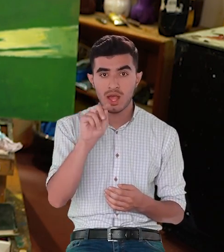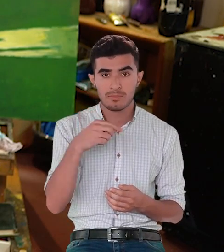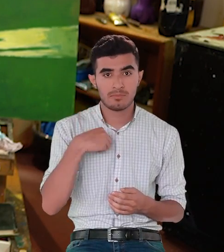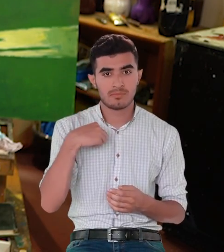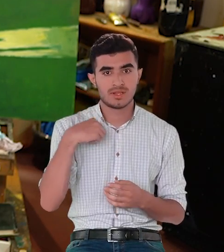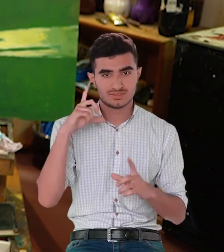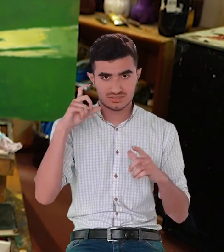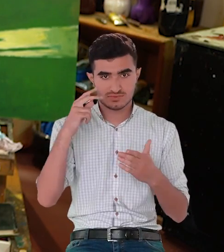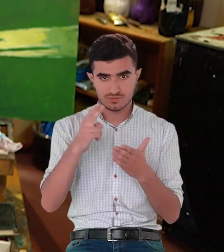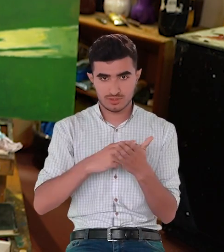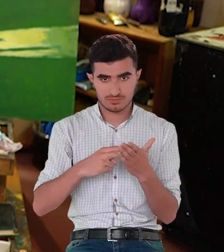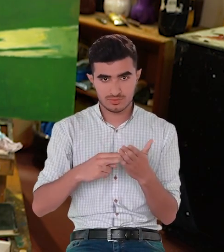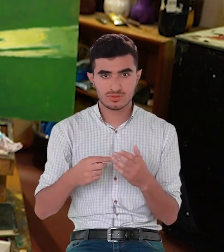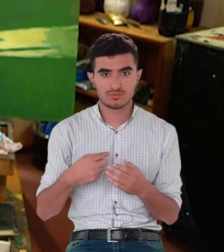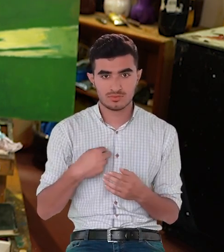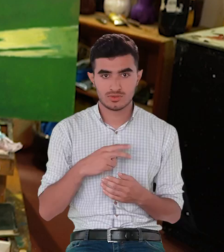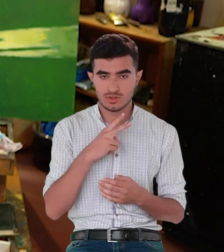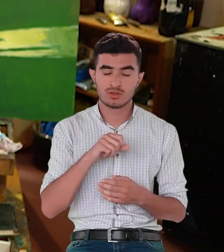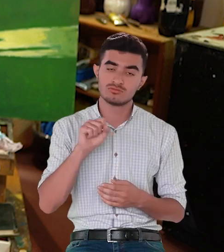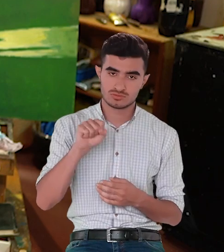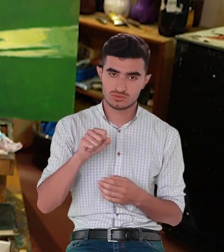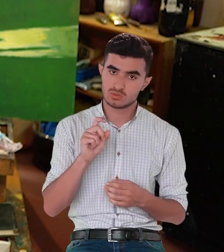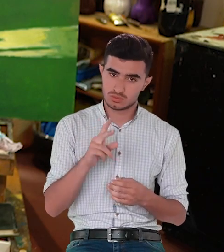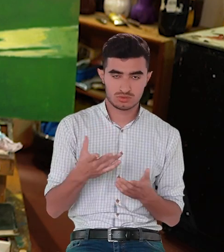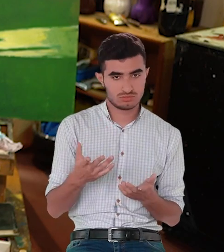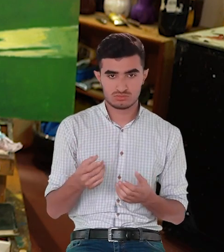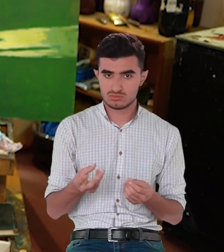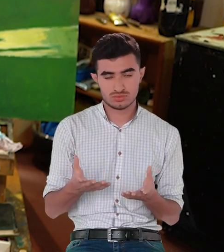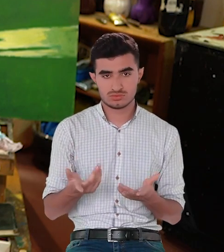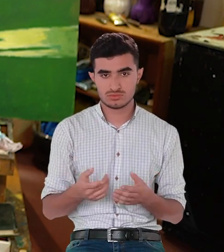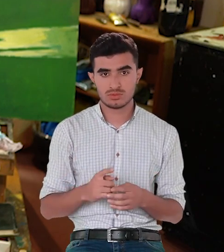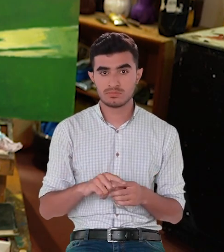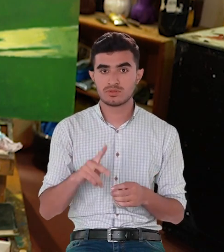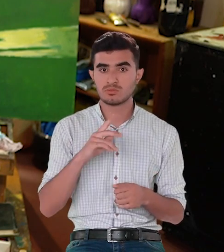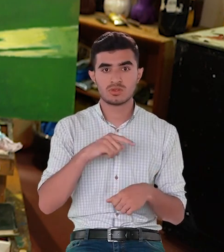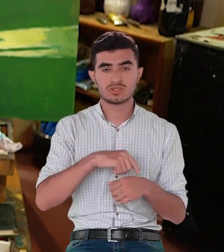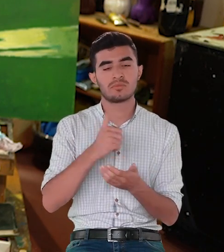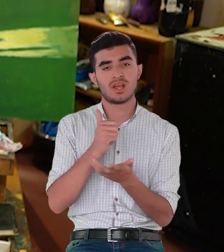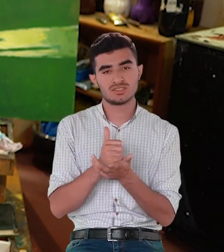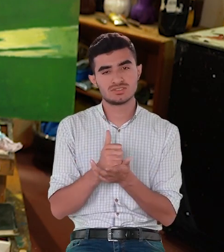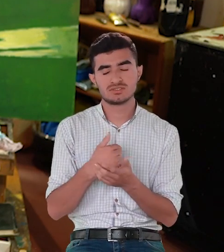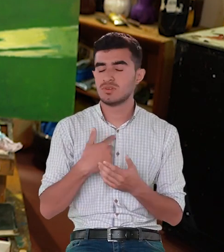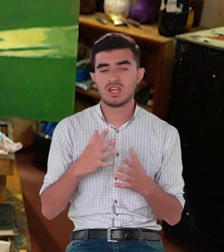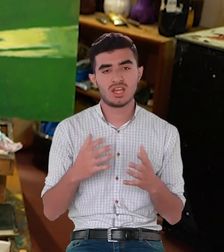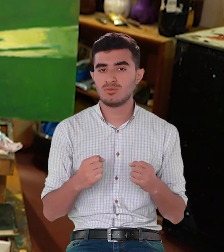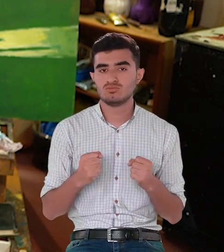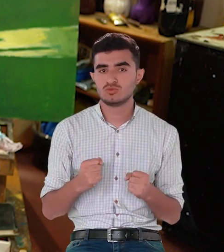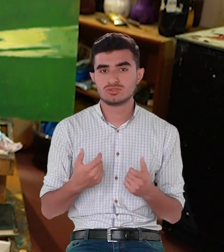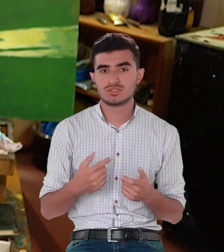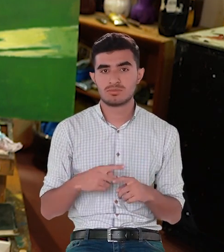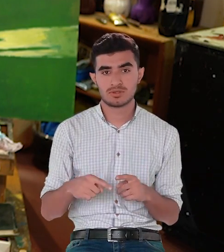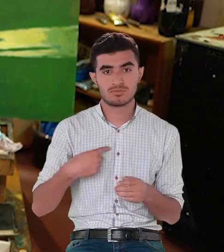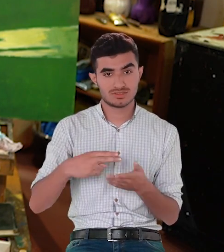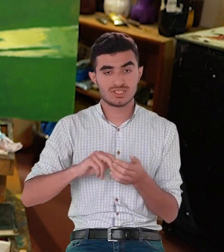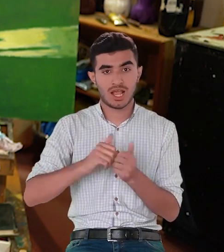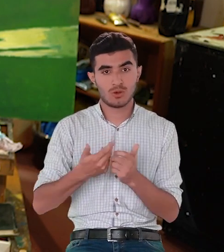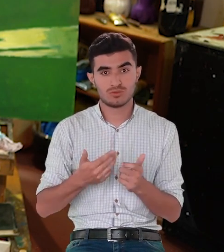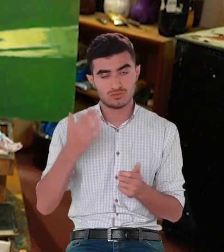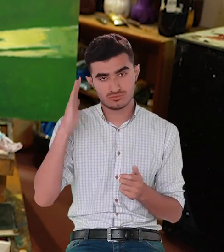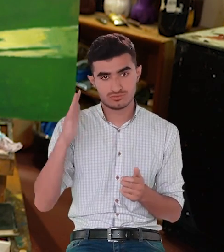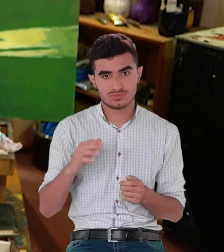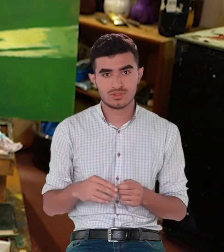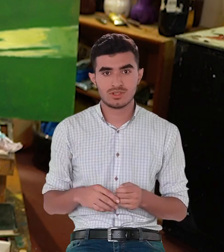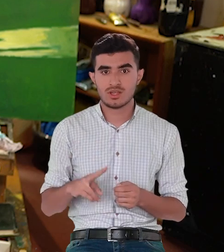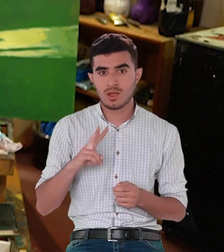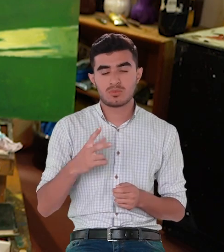مجھے کہنے لگے کہ آپ میری تصویر بنائیں گے؟ میں نے کہا ضرور بناؤں گا، لیکن کہنے لگے میں سٹنگ نہیں دے